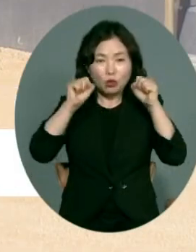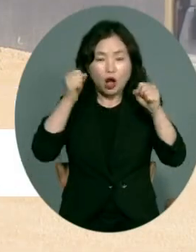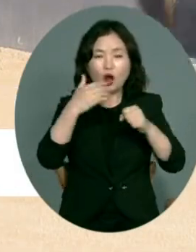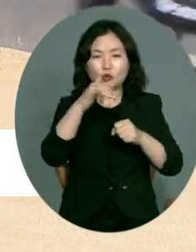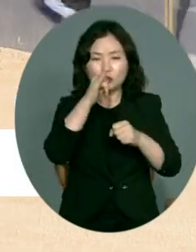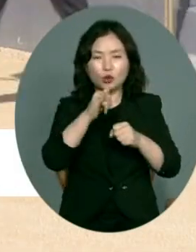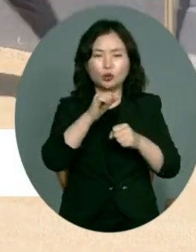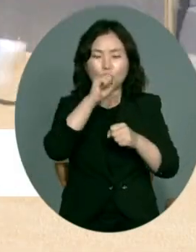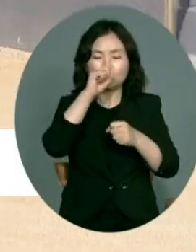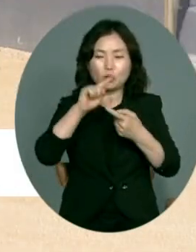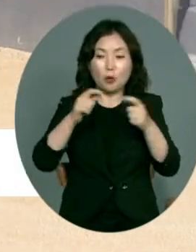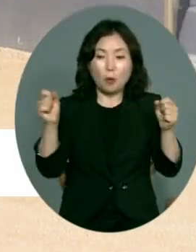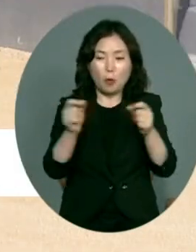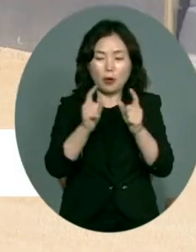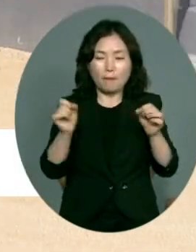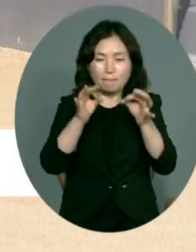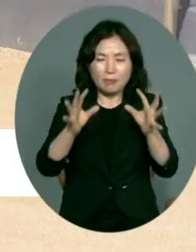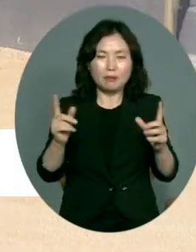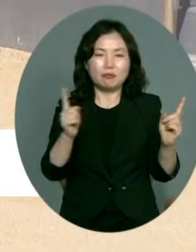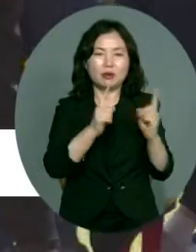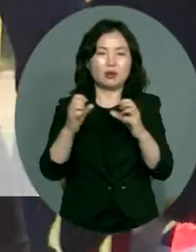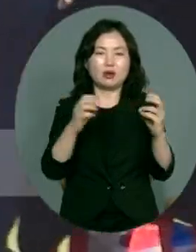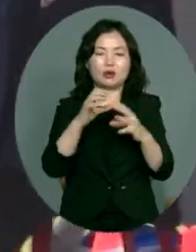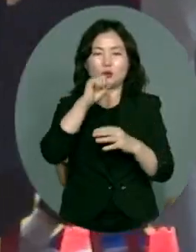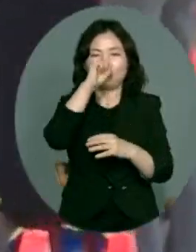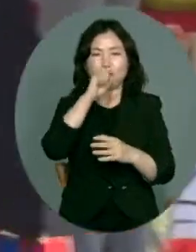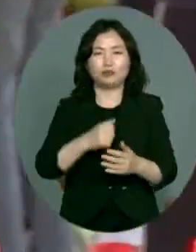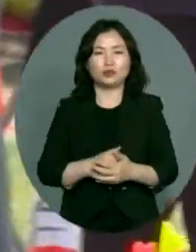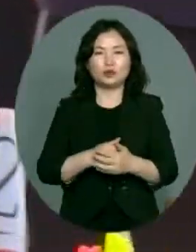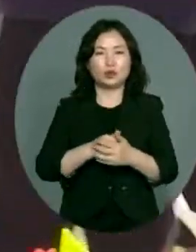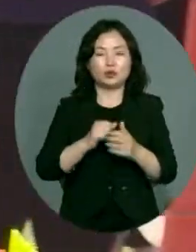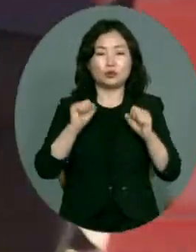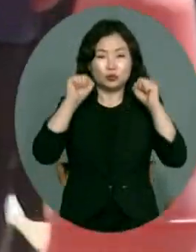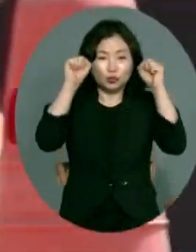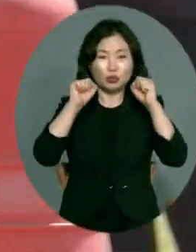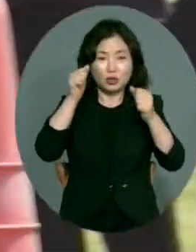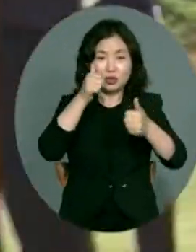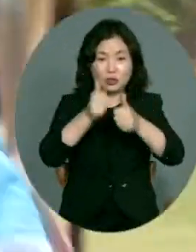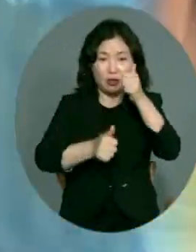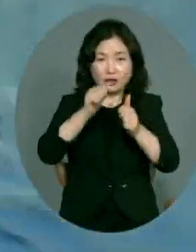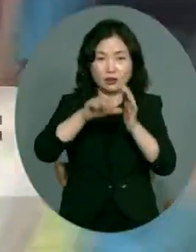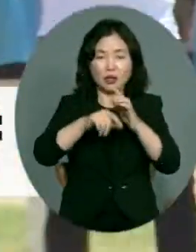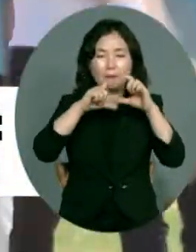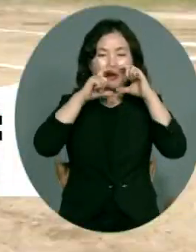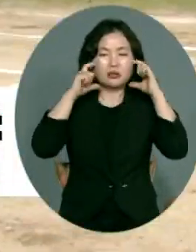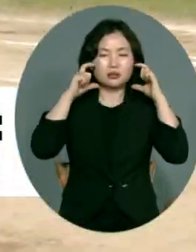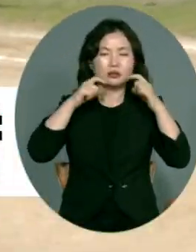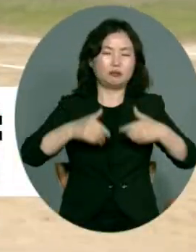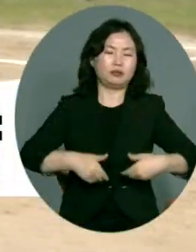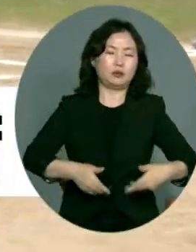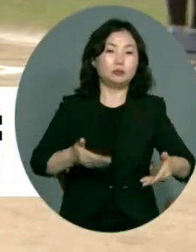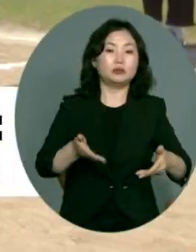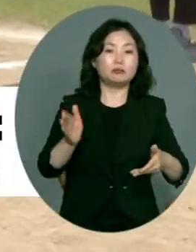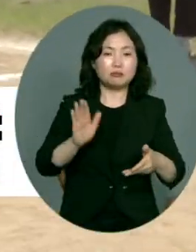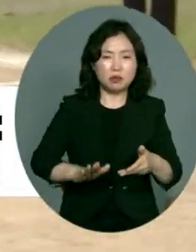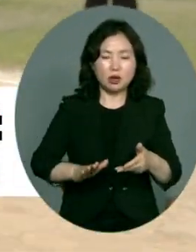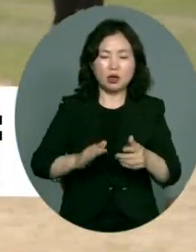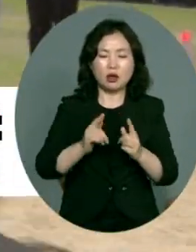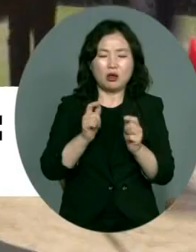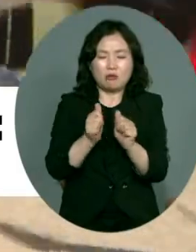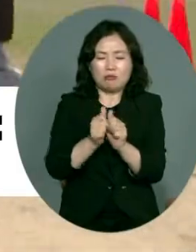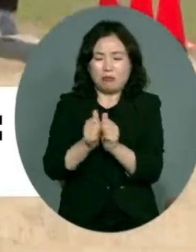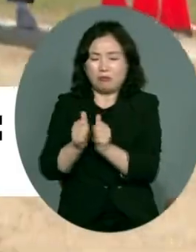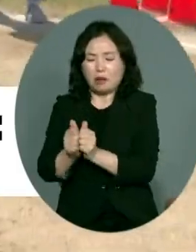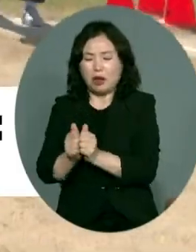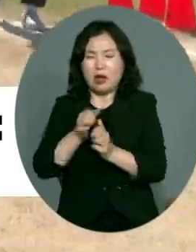소통의 장을 마련할 수 있게 되서 넘어졌습니다 운동장 체육 배울 때는 마스크를 쓰지 않아도 되지만 거리 유지가